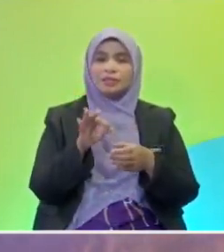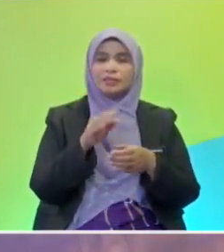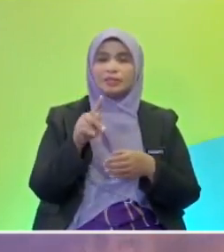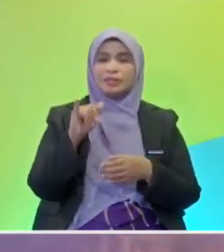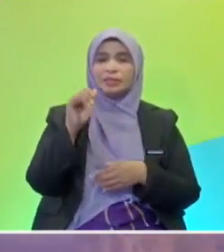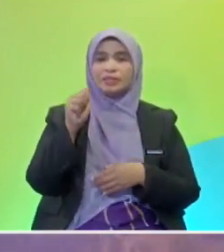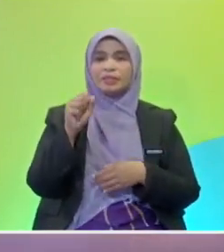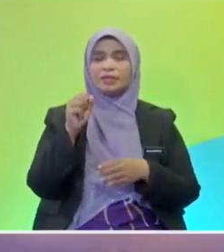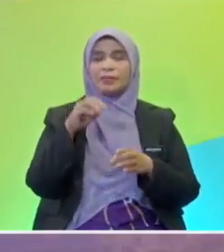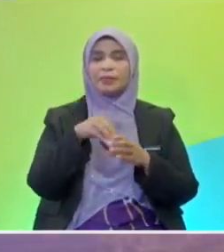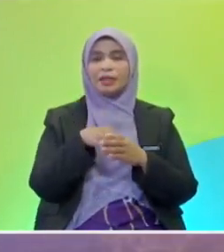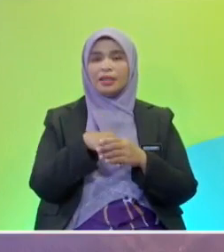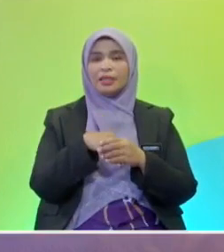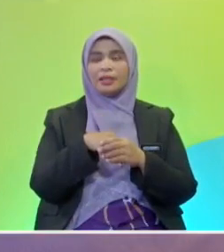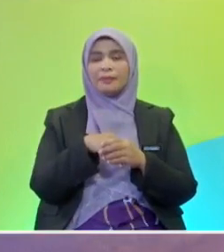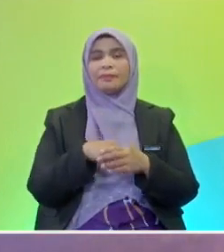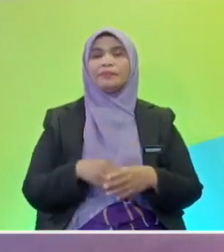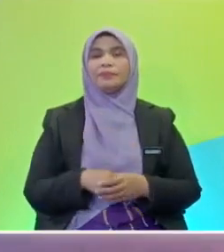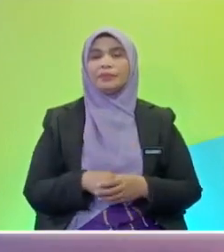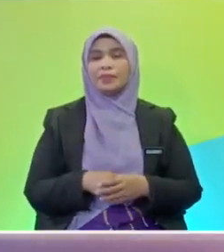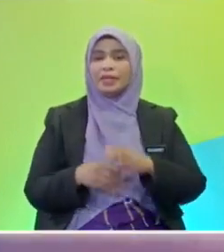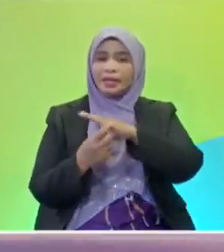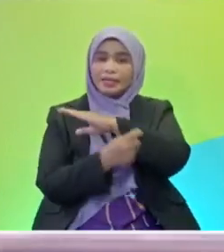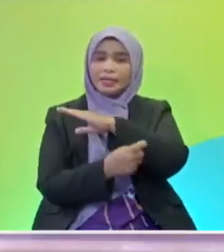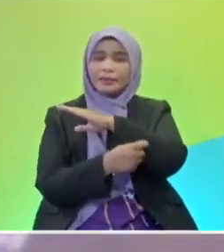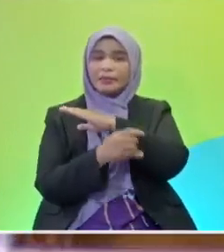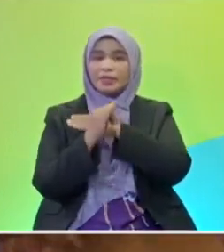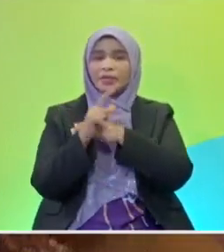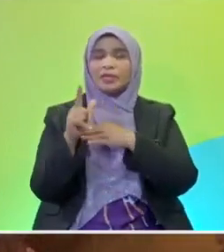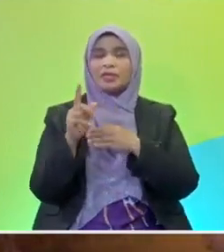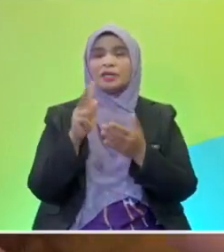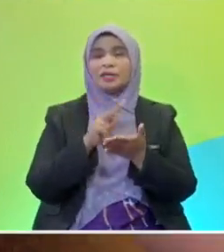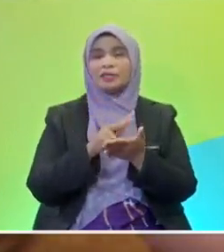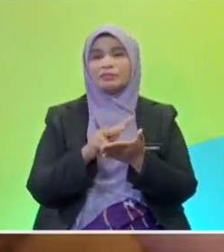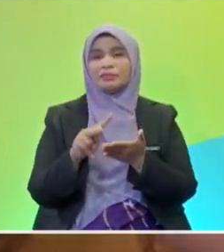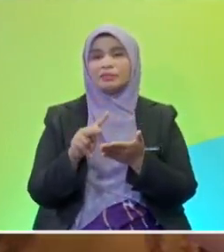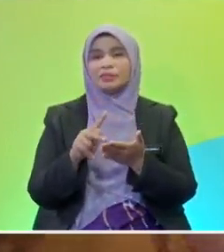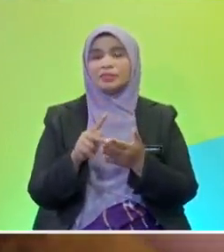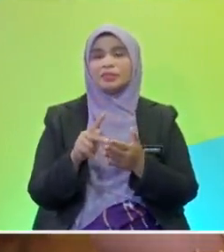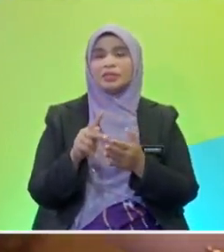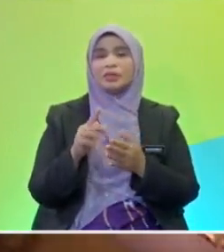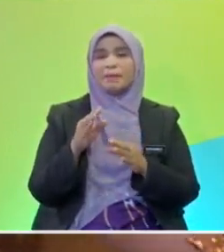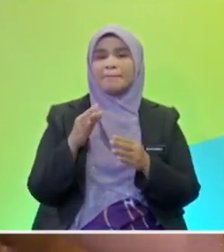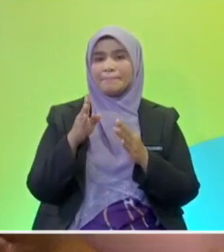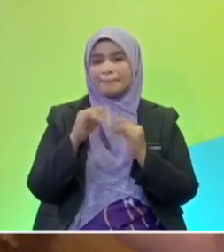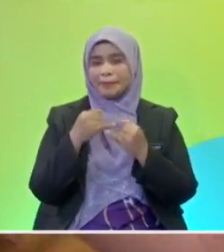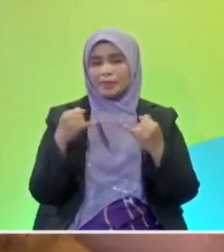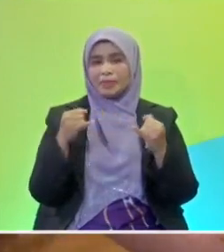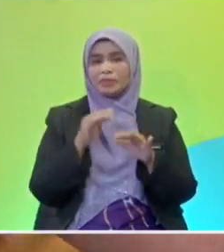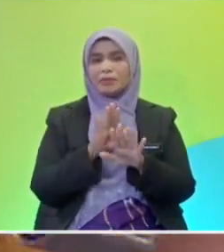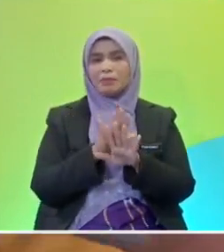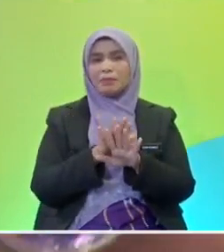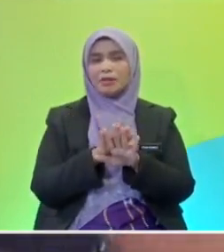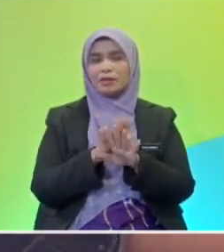kita gunakan fabrik yang di tepi dia ialah kemasan dia dia berbulu kan benang dia banyak jadi sama ada kita